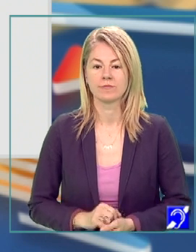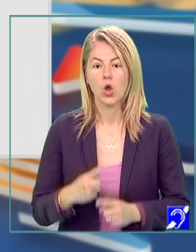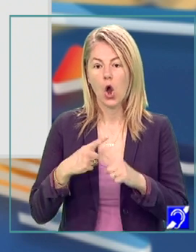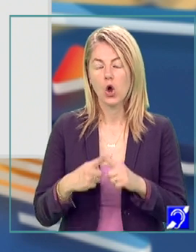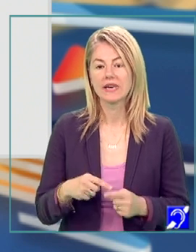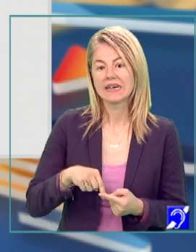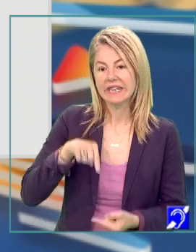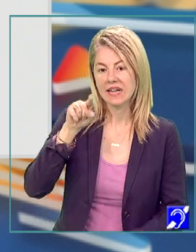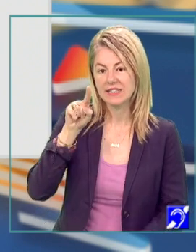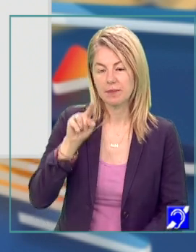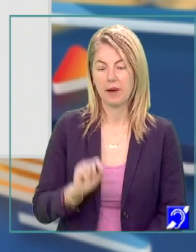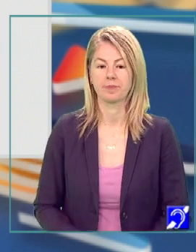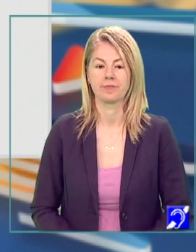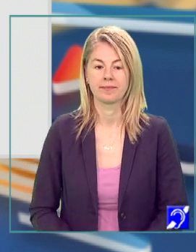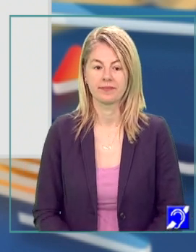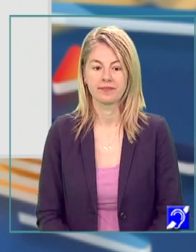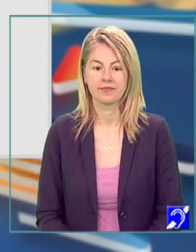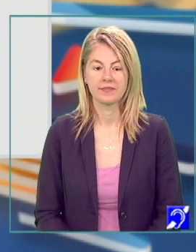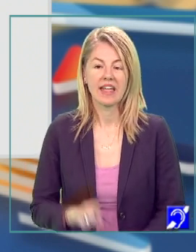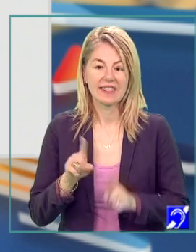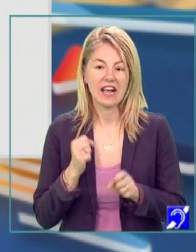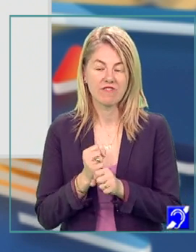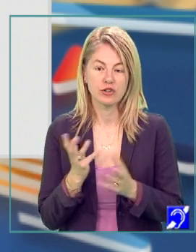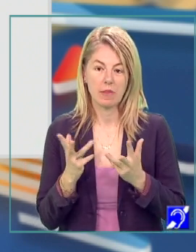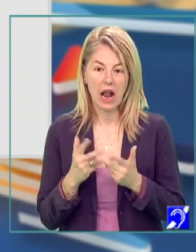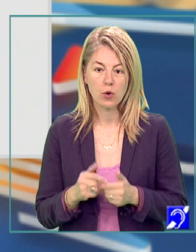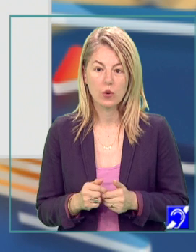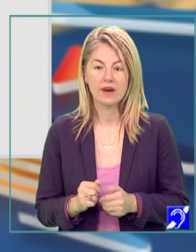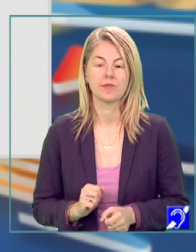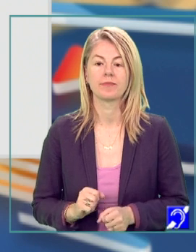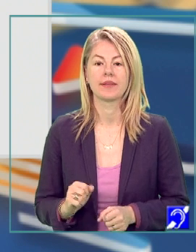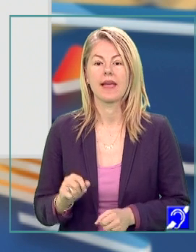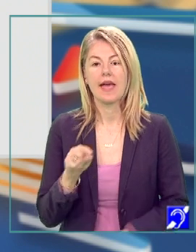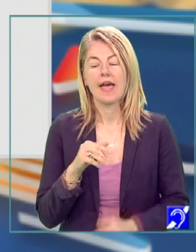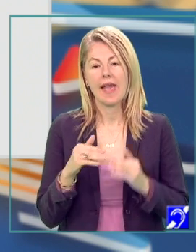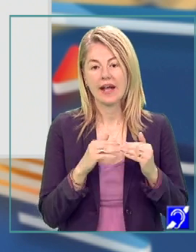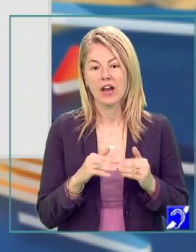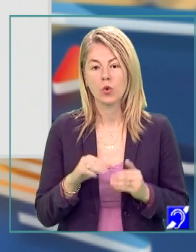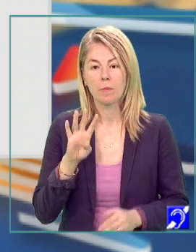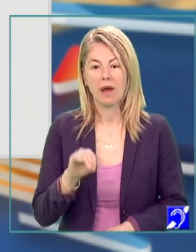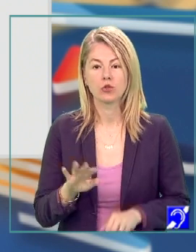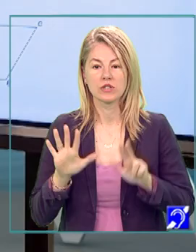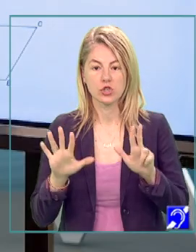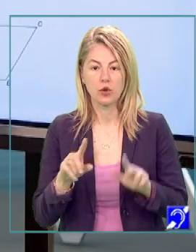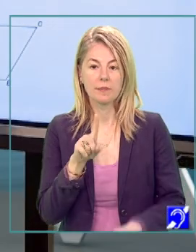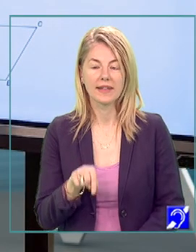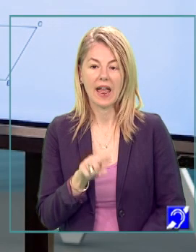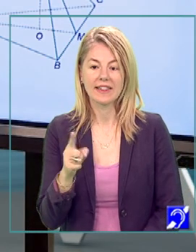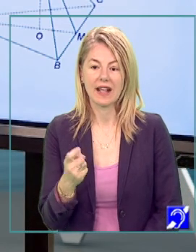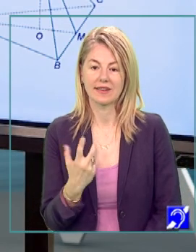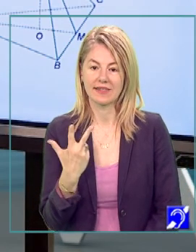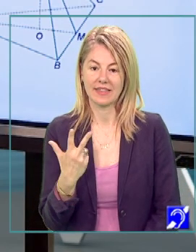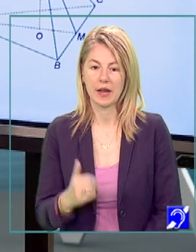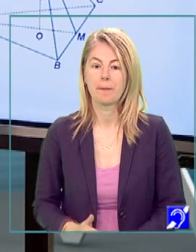ori înălțimea, adică, dacă facem calculele, egal cu 48 radical din 3. Trecem